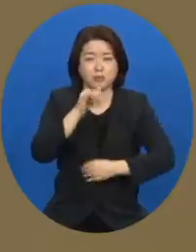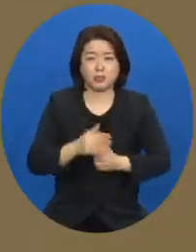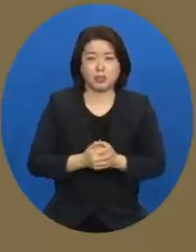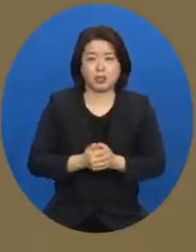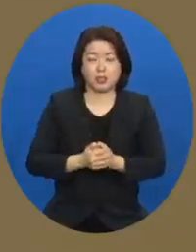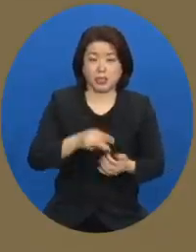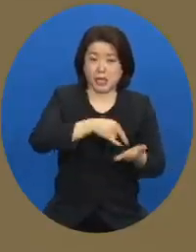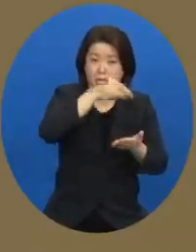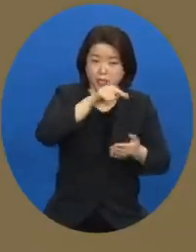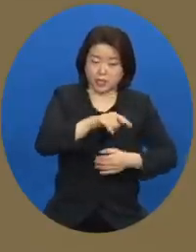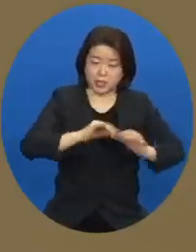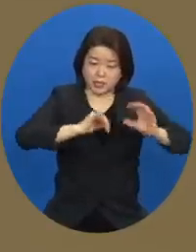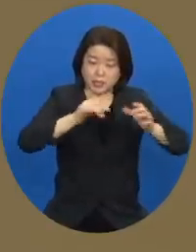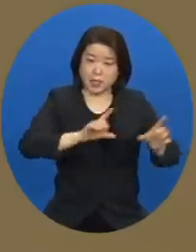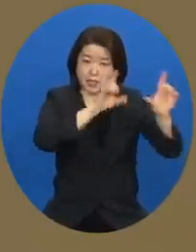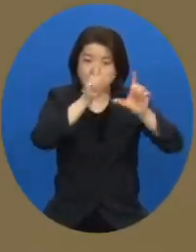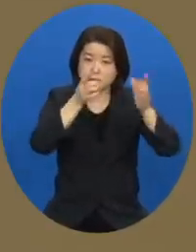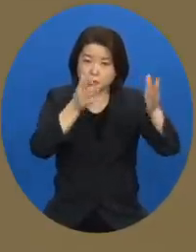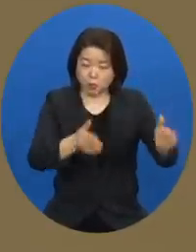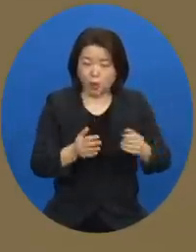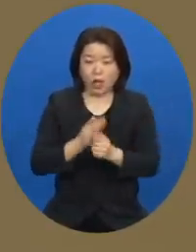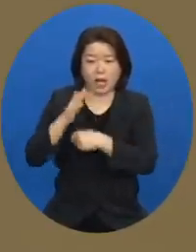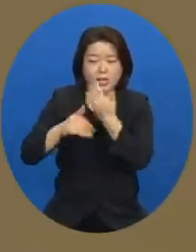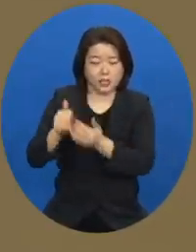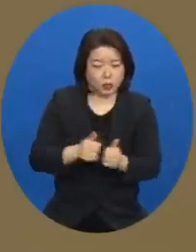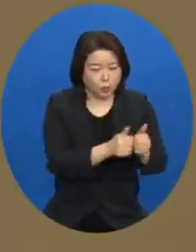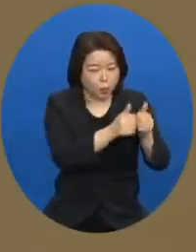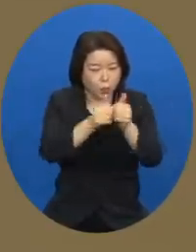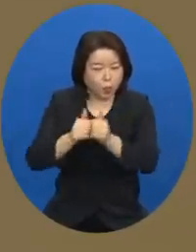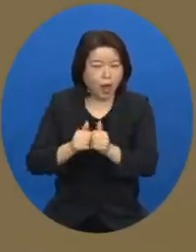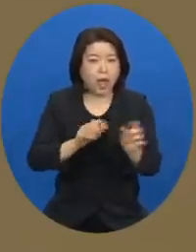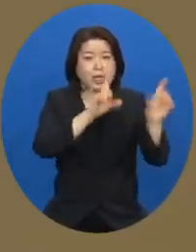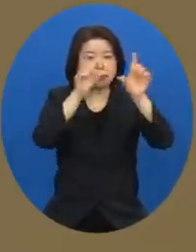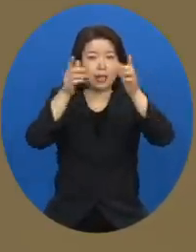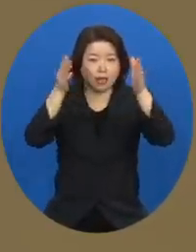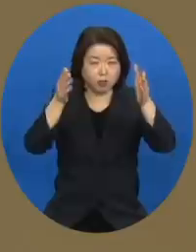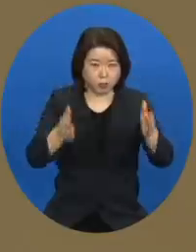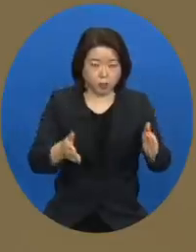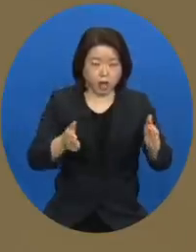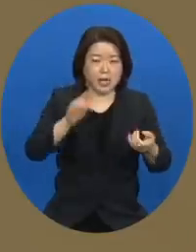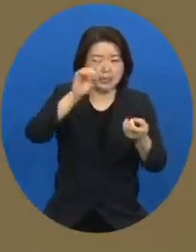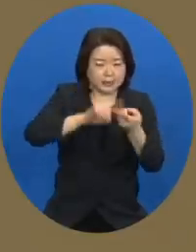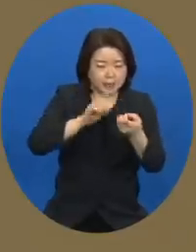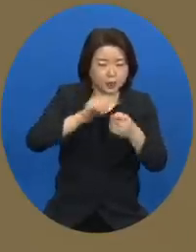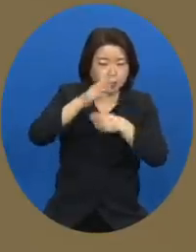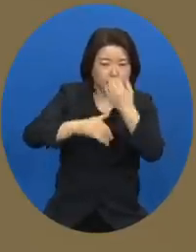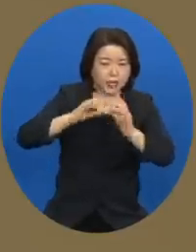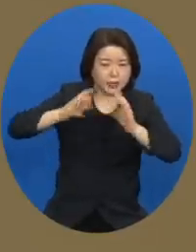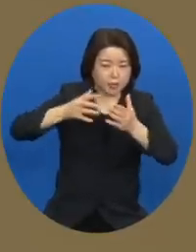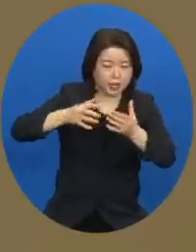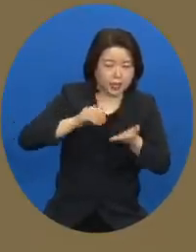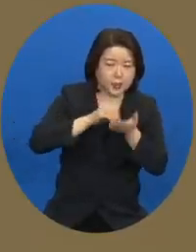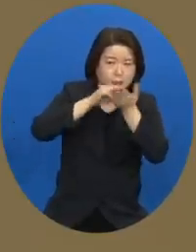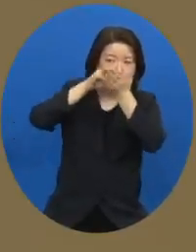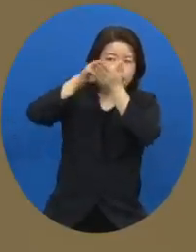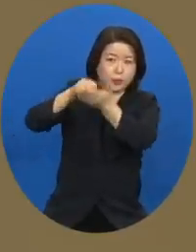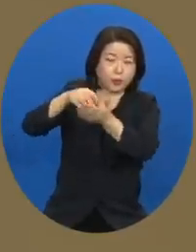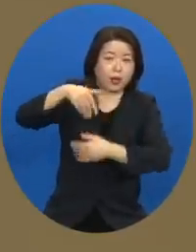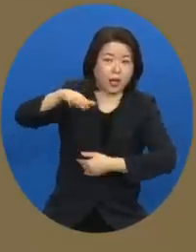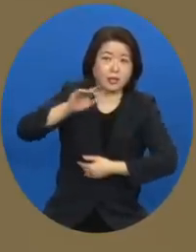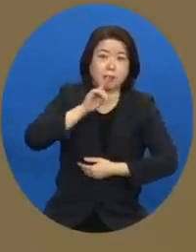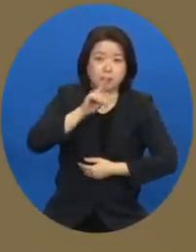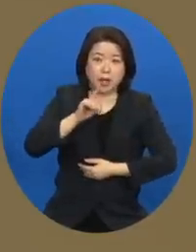에녹이 이 세상에 있는 동안 하나님과 동행하는 삶을 살다가 그대로 하나님의 나라에 들어가게 되었다는